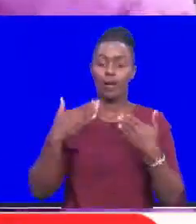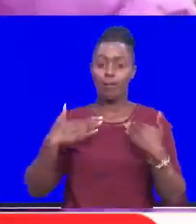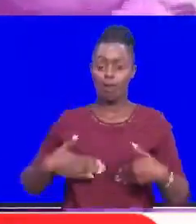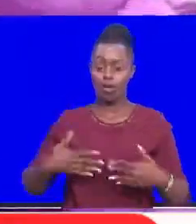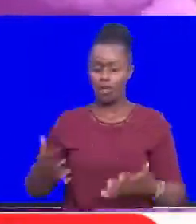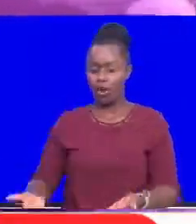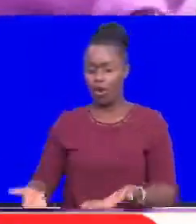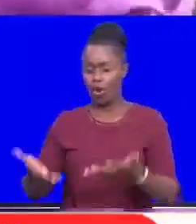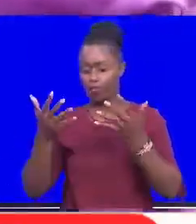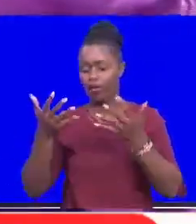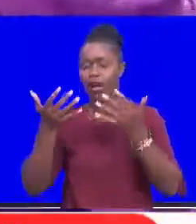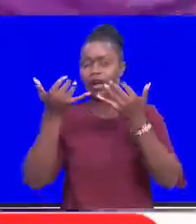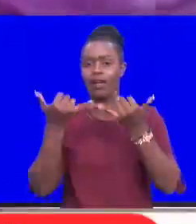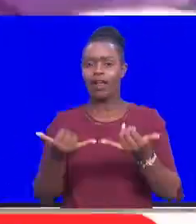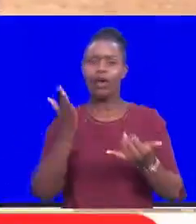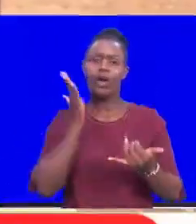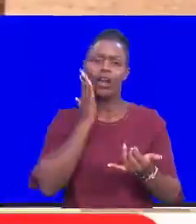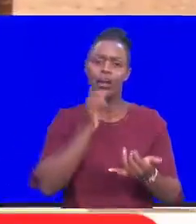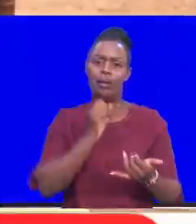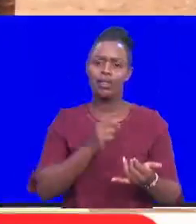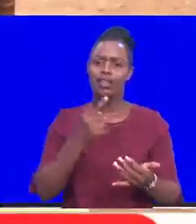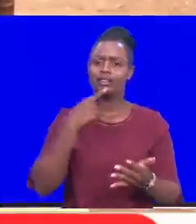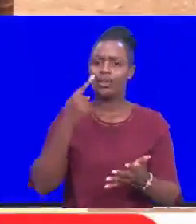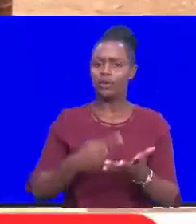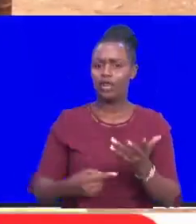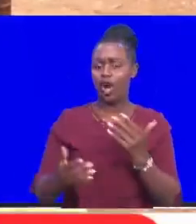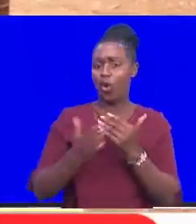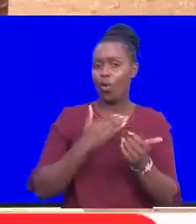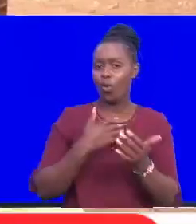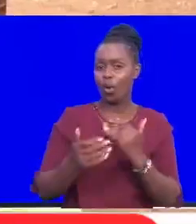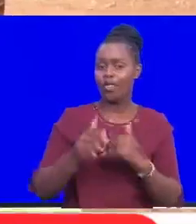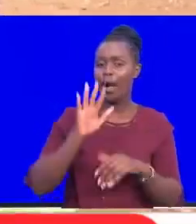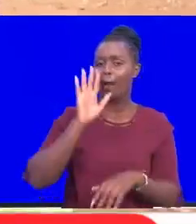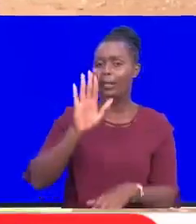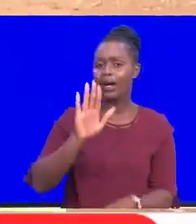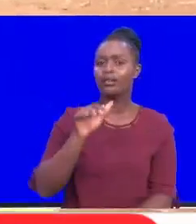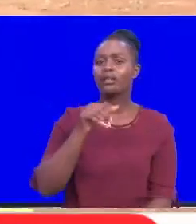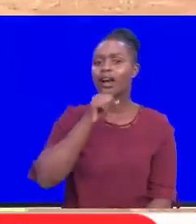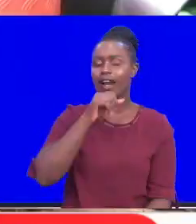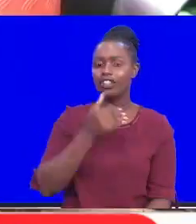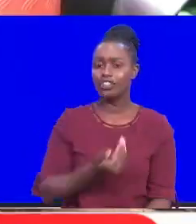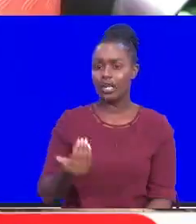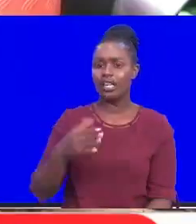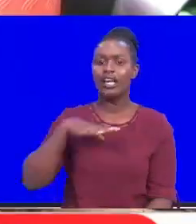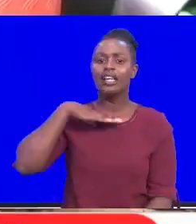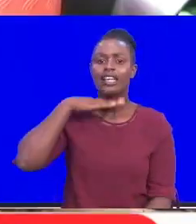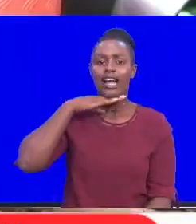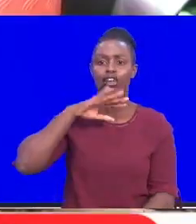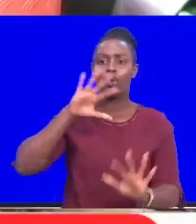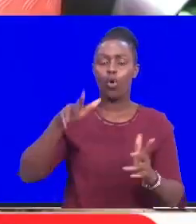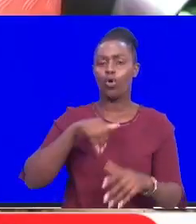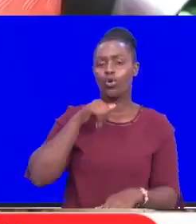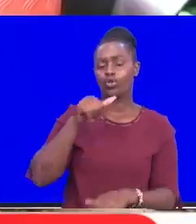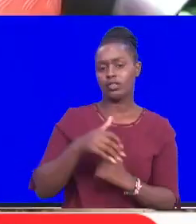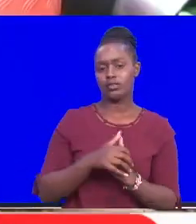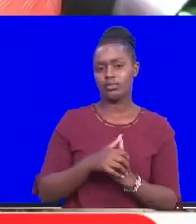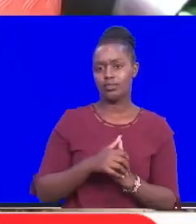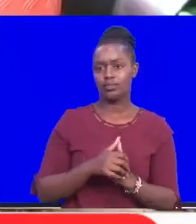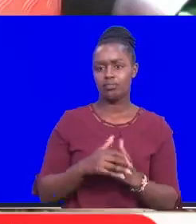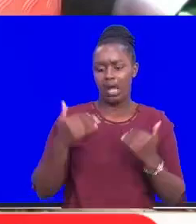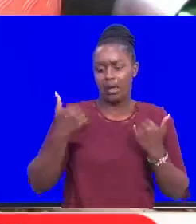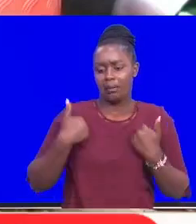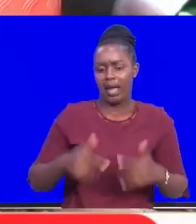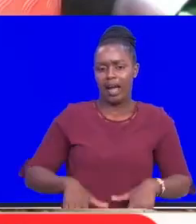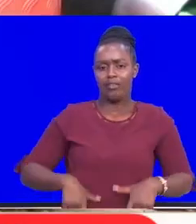marehemu sasa anaibua maswali kuhusu iwapo ni kweli mjukuu wake alifariki dunia au la. Nina miaka mingi sana hapa